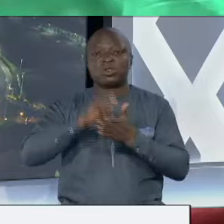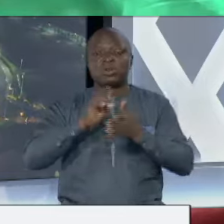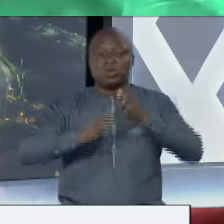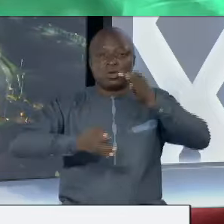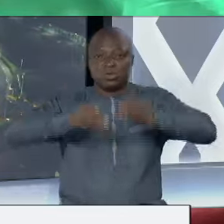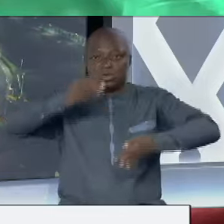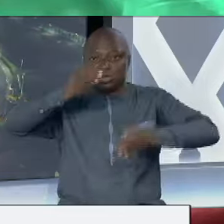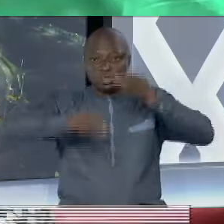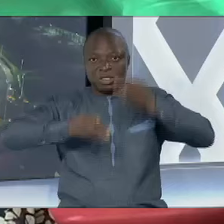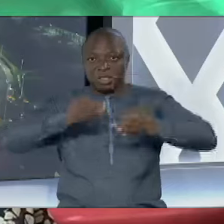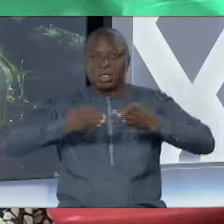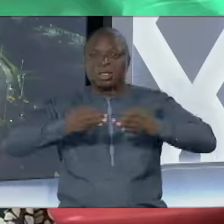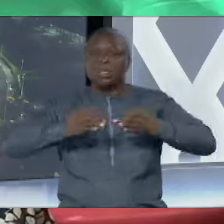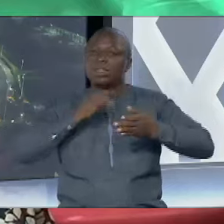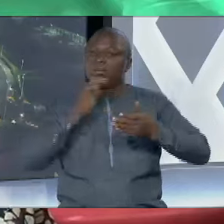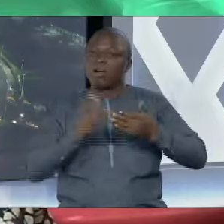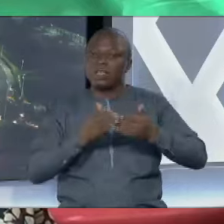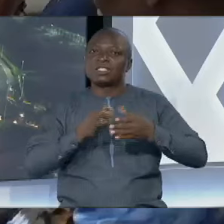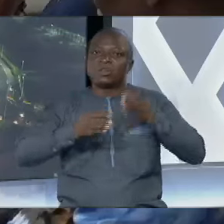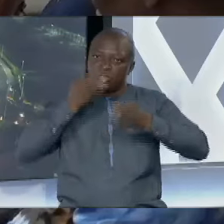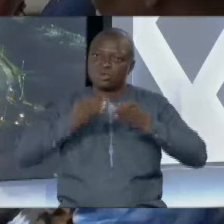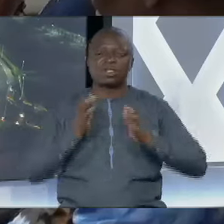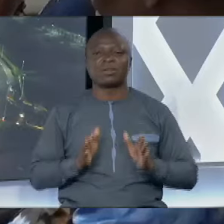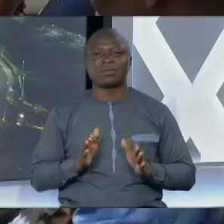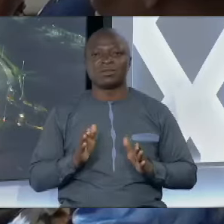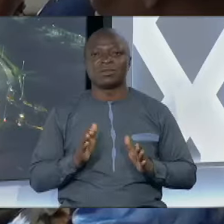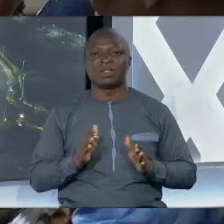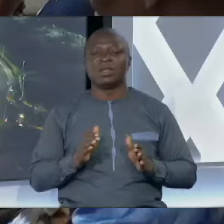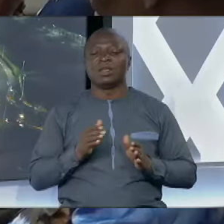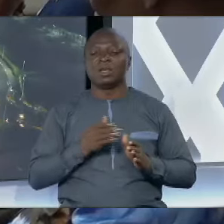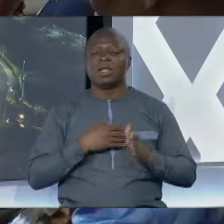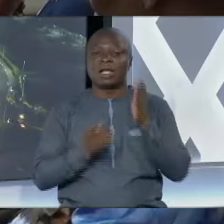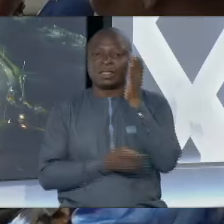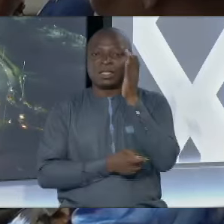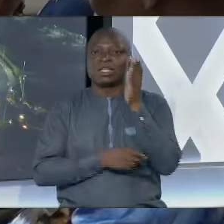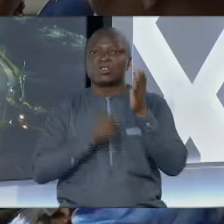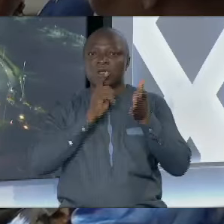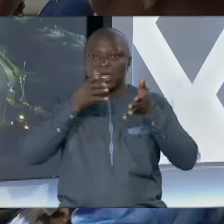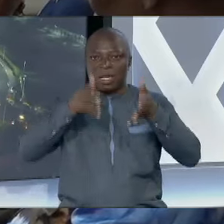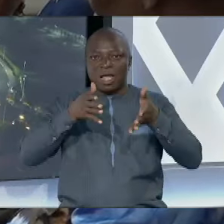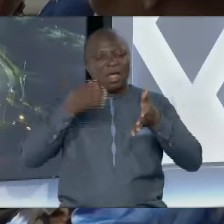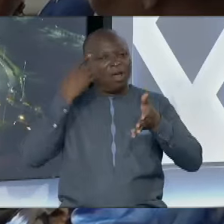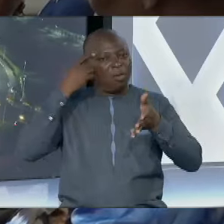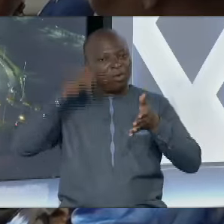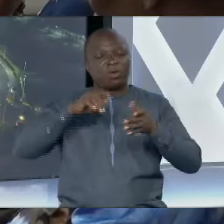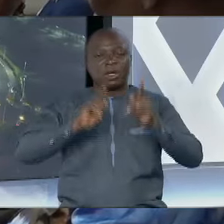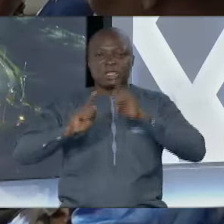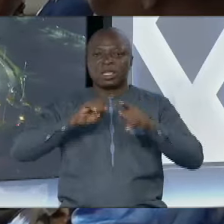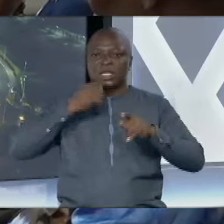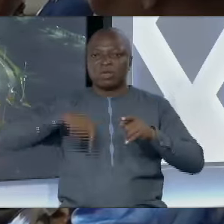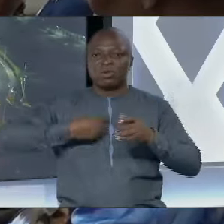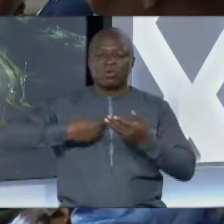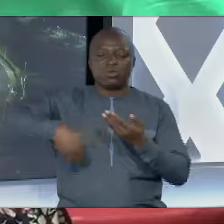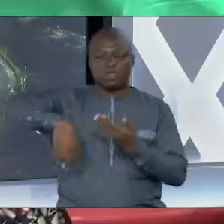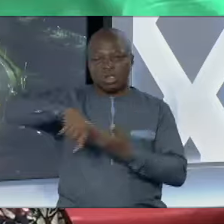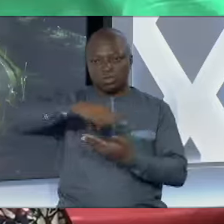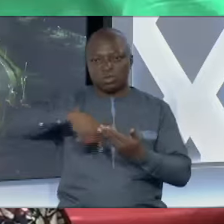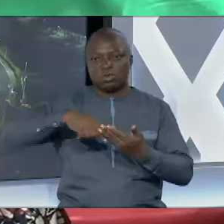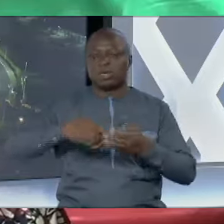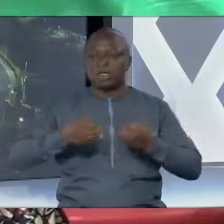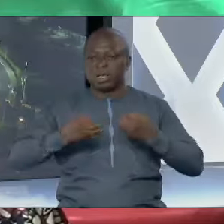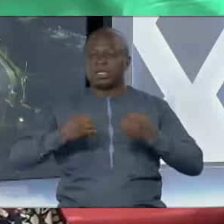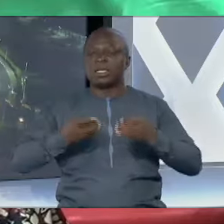juger, et il n'est pas facile de juger. Et la tentation est là pour que ceux qui nous entourent